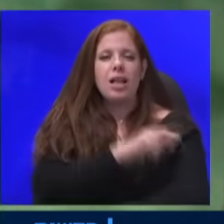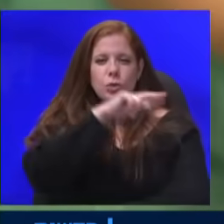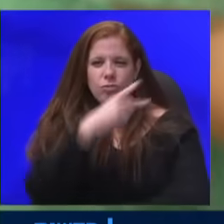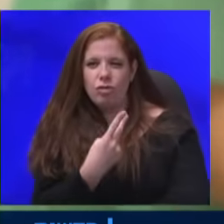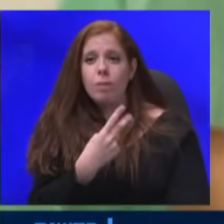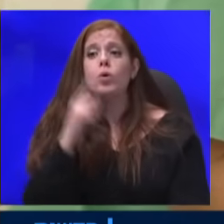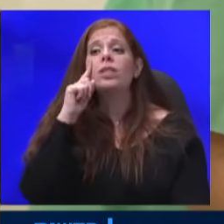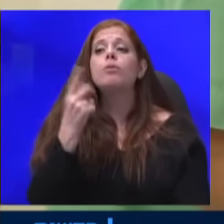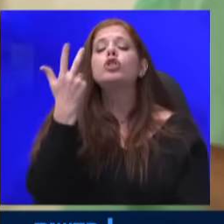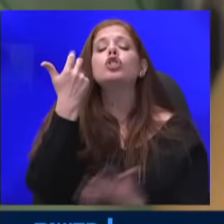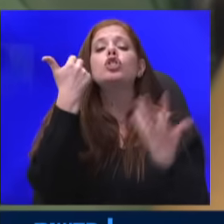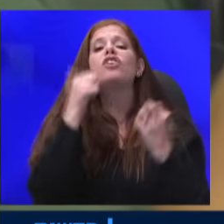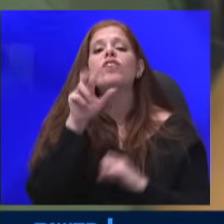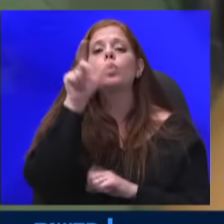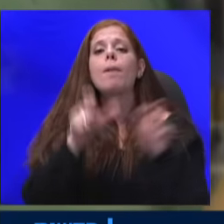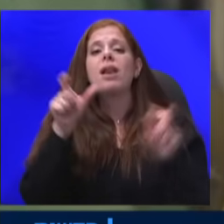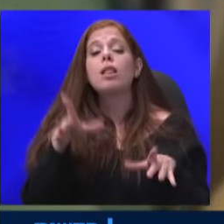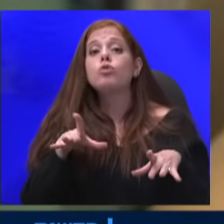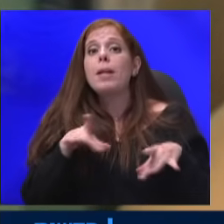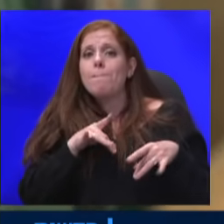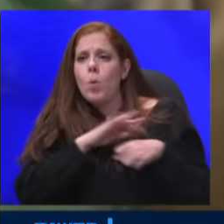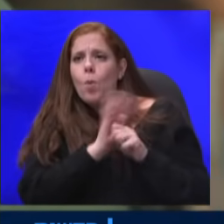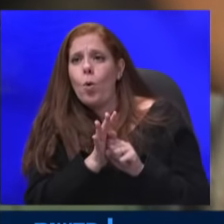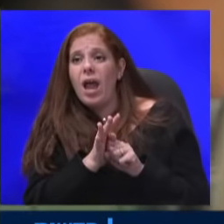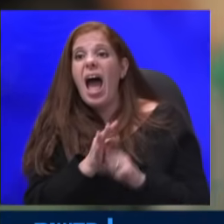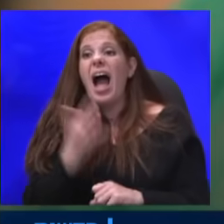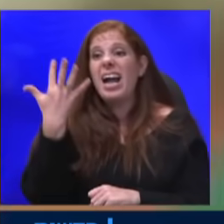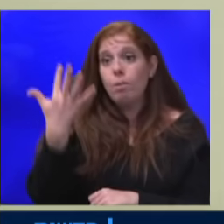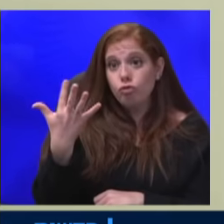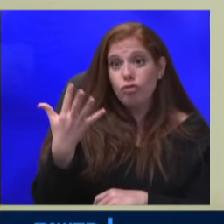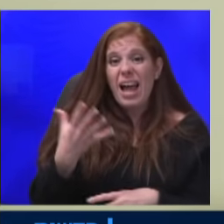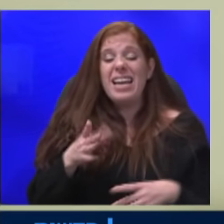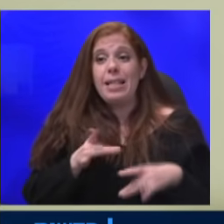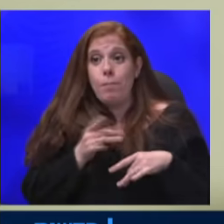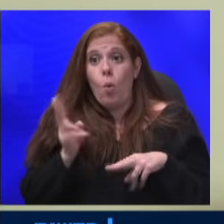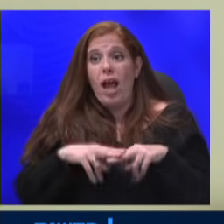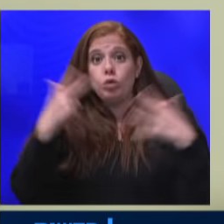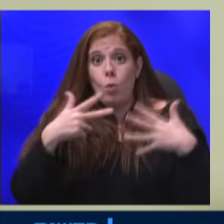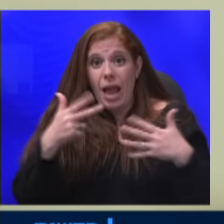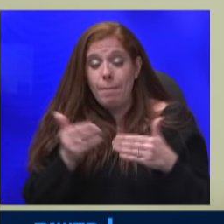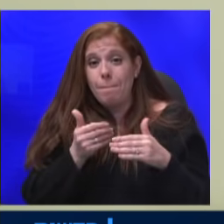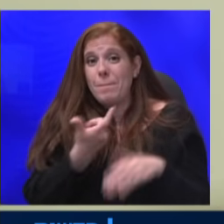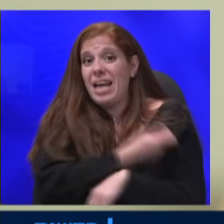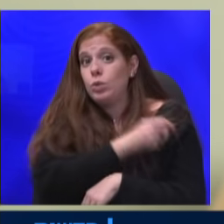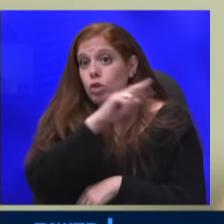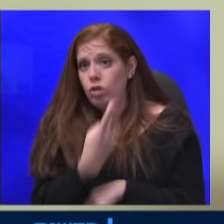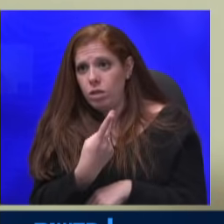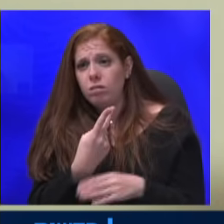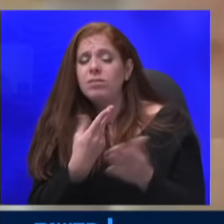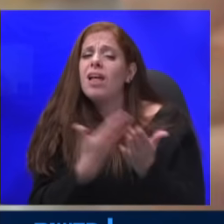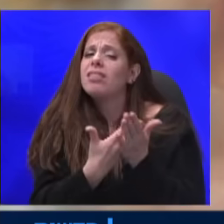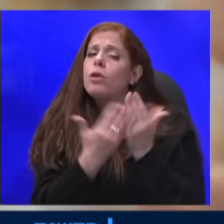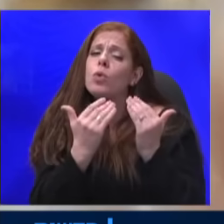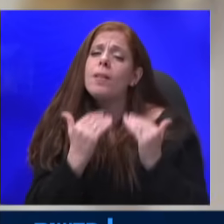בני אדם שנדבקו בקורונה. רק 5 מהם נדבקו אחרי 8 ימים מהחיסון השני. מדובר בנתון נמוך מאוד,